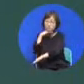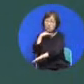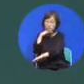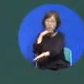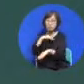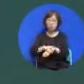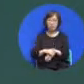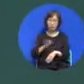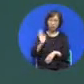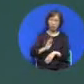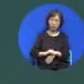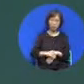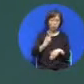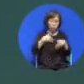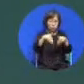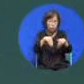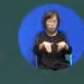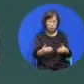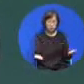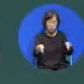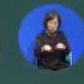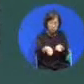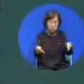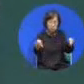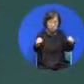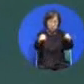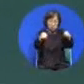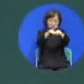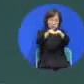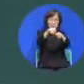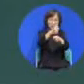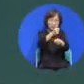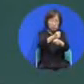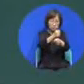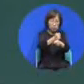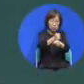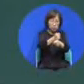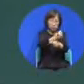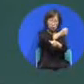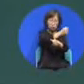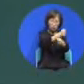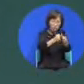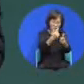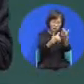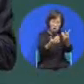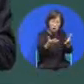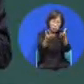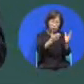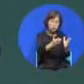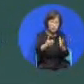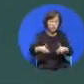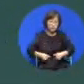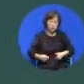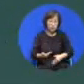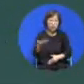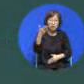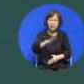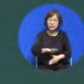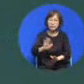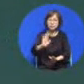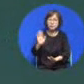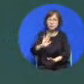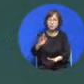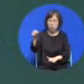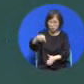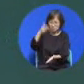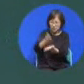없죠. 종들이 그 위에까지 가서 단을 쌓고 해야 될 거 아닙니까? 근데 너희들 여기 있으라. No, servants should go up on the mountains to build an altar together,